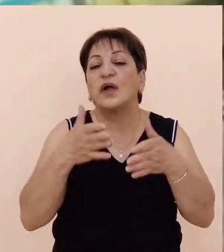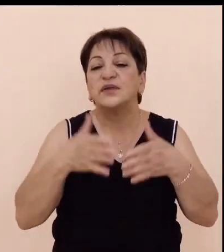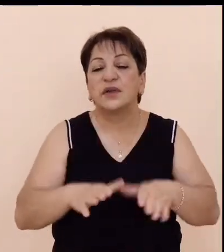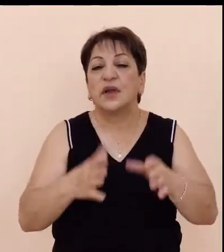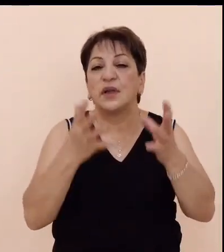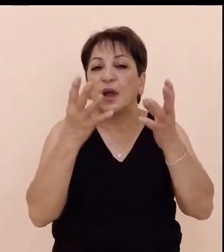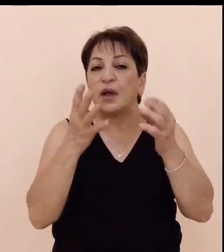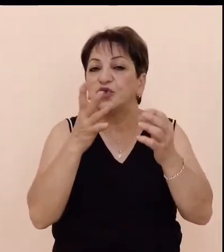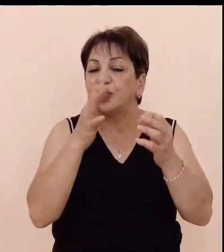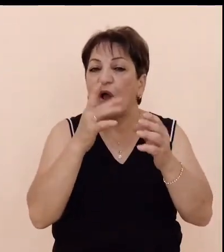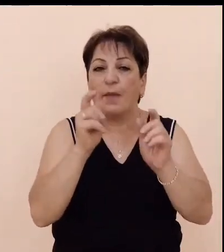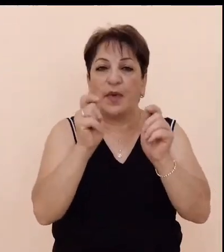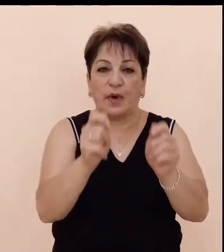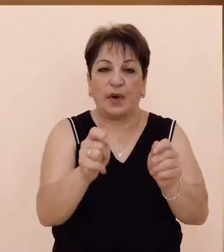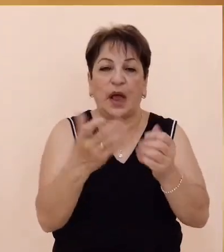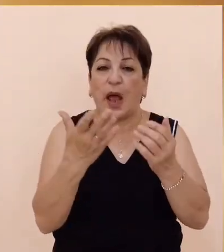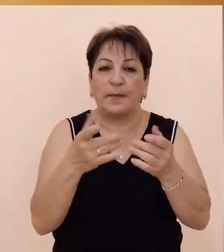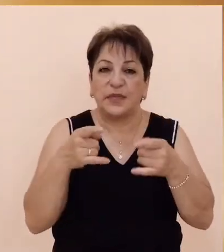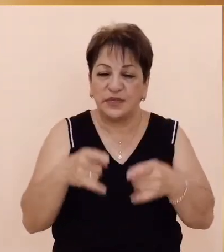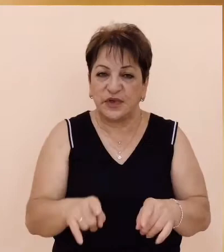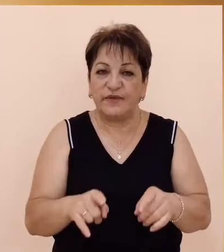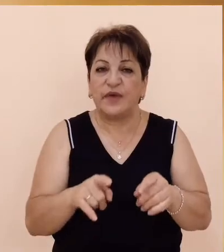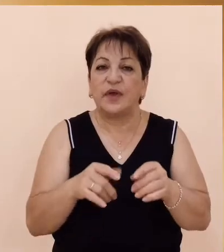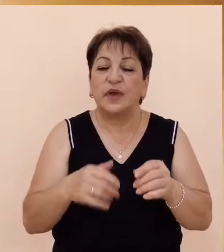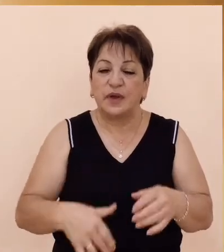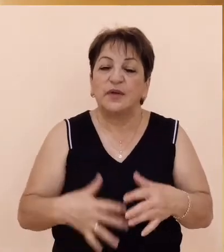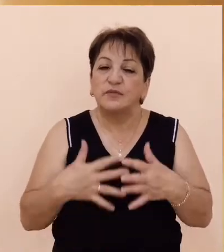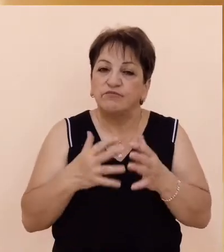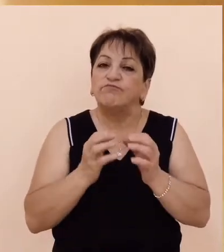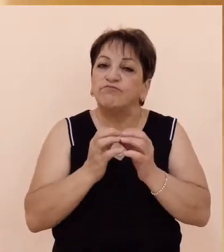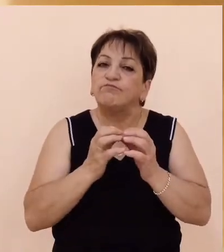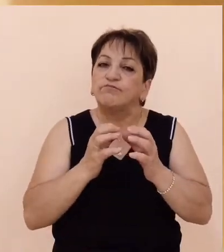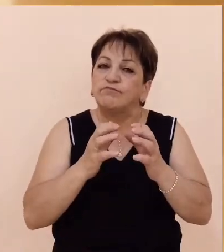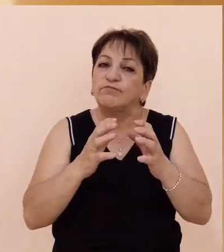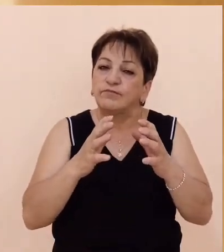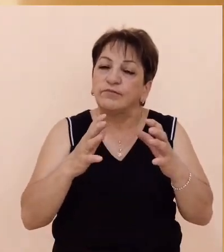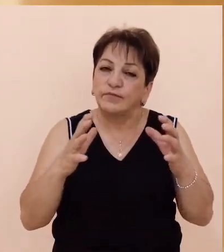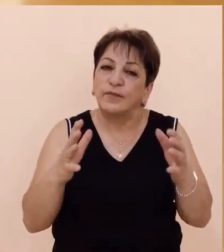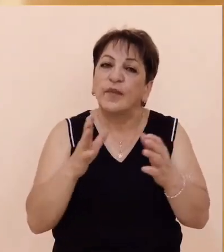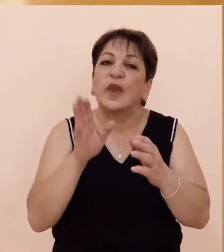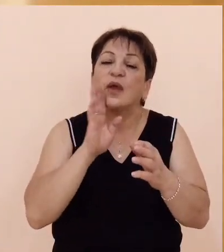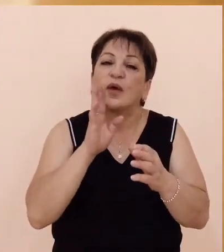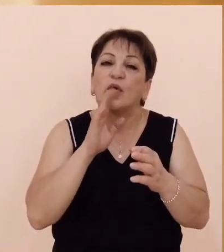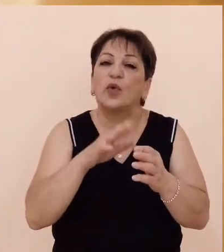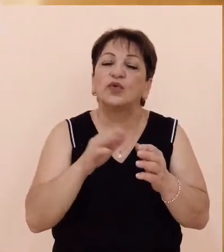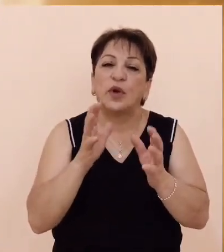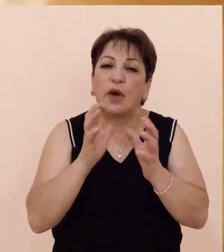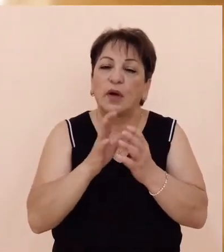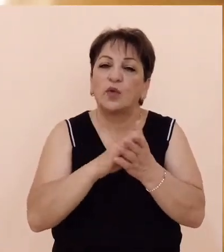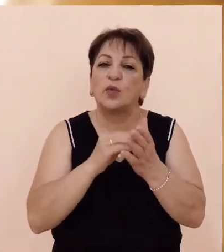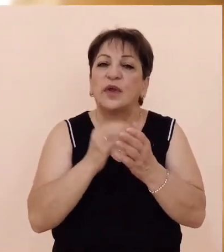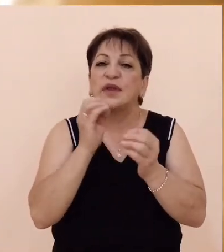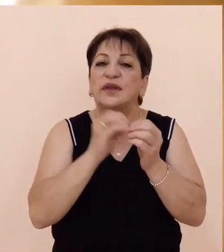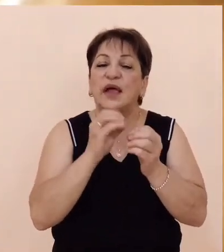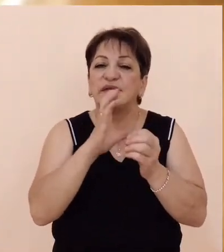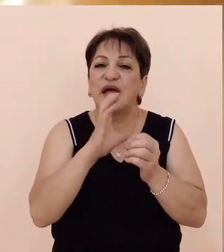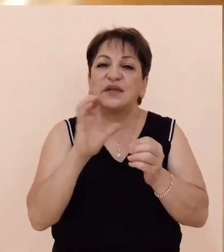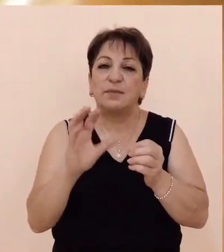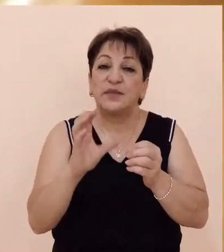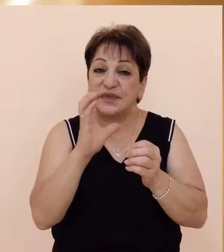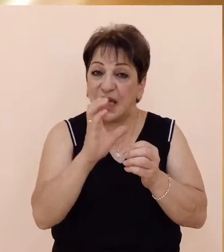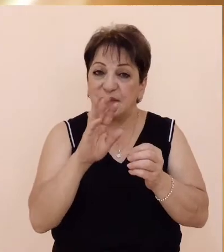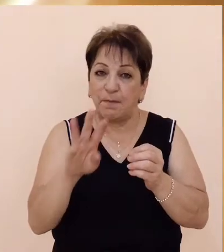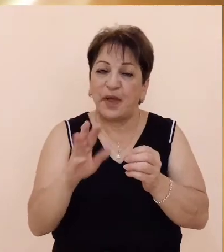ծննդաբերության ժամկետը, իսկ պտղի չափերն աստիճանաբար մեծանում են։ Կնոջ արգանդը 10 սանտիմետրով մեծանում